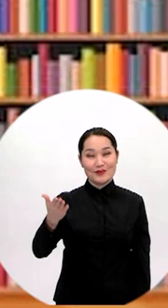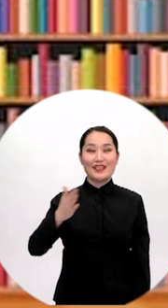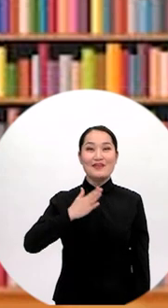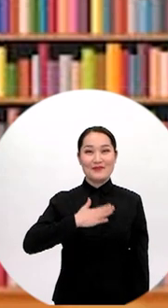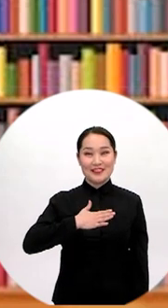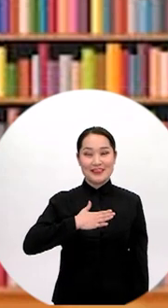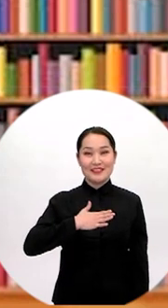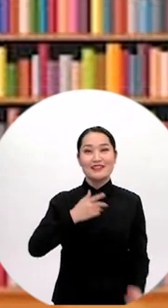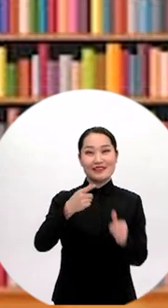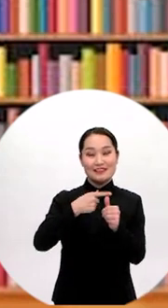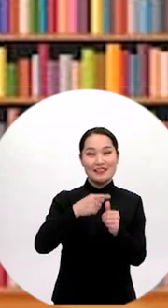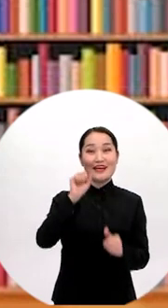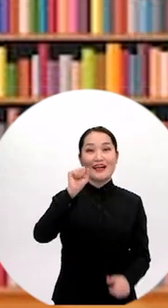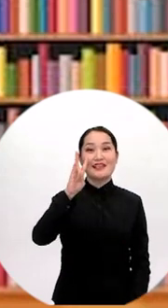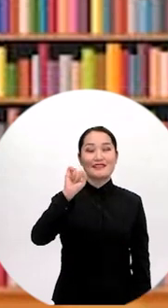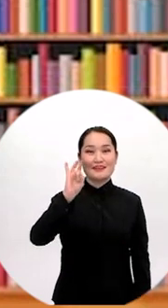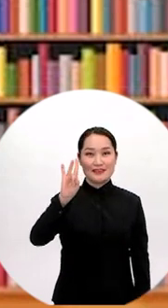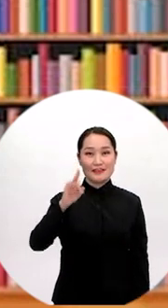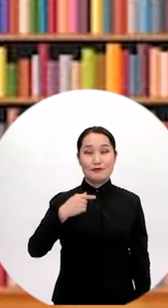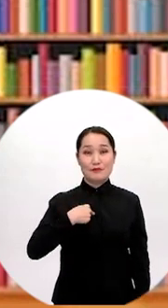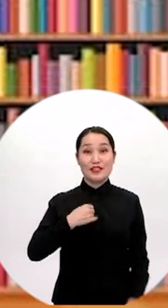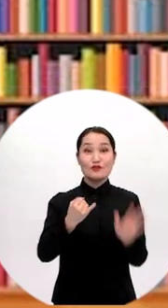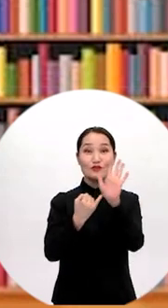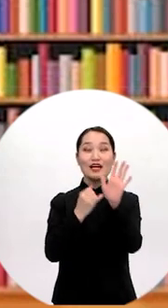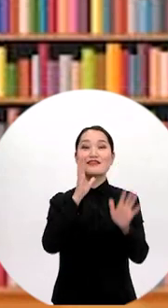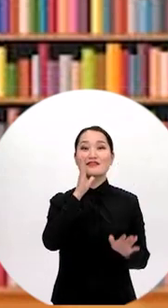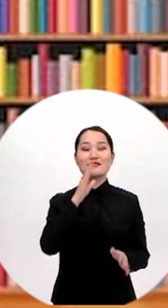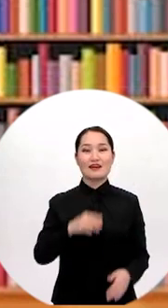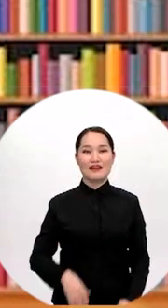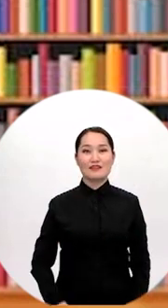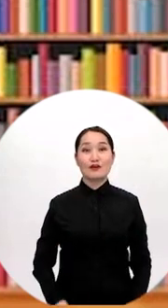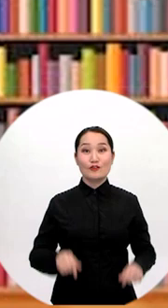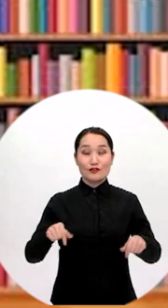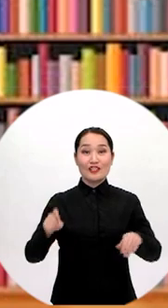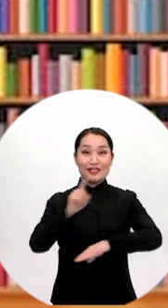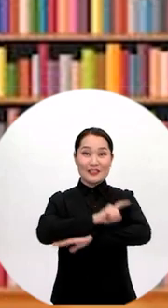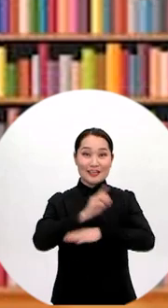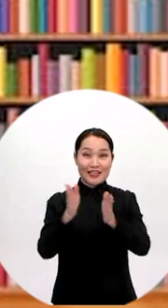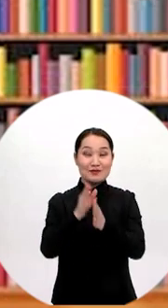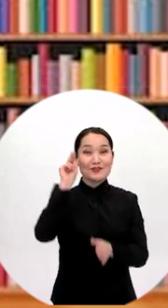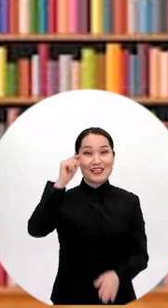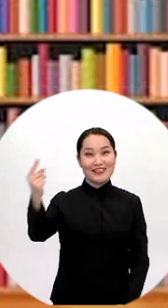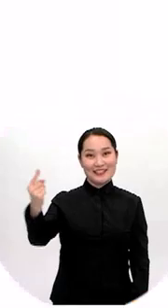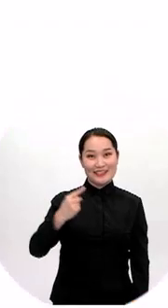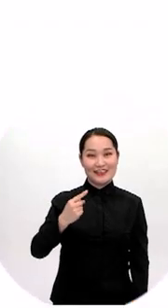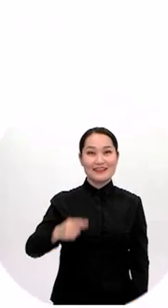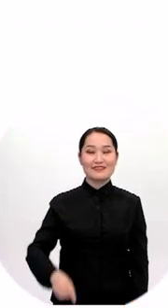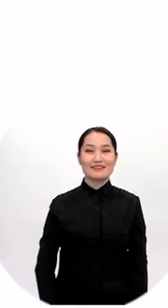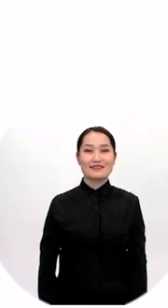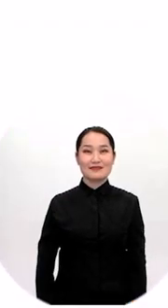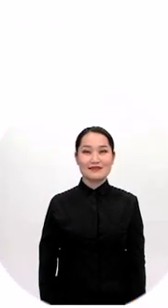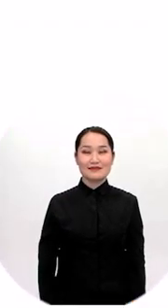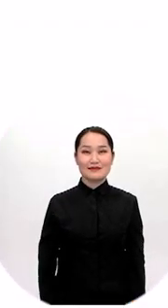ээ. Намайг Анар гэдэг. Би 6 настай. Өнөөдөр та бүхэнтэй хамтдаа суралцахаар ирлээ.